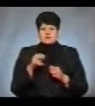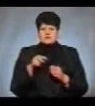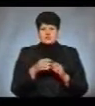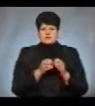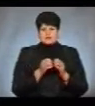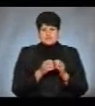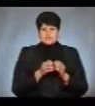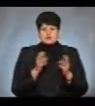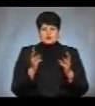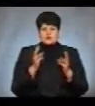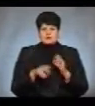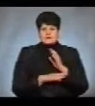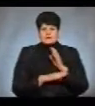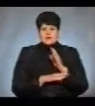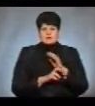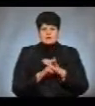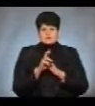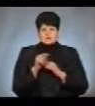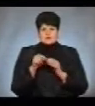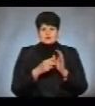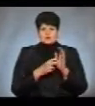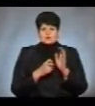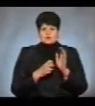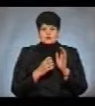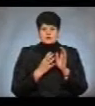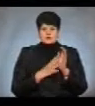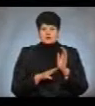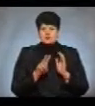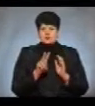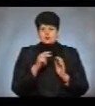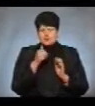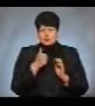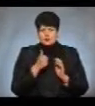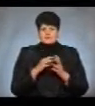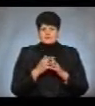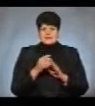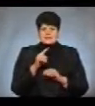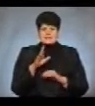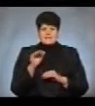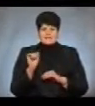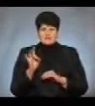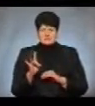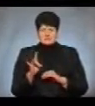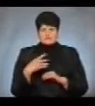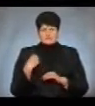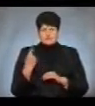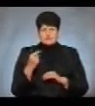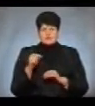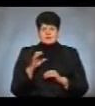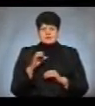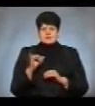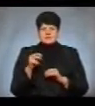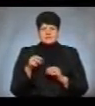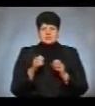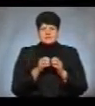згоріла дерев'яна церква 1792 року у селі Звір на Львівщині. Січень 2010-го у